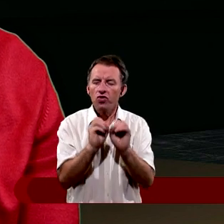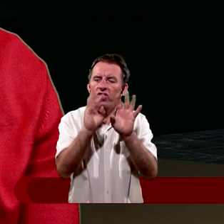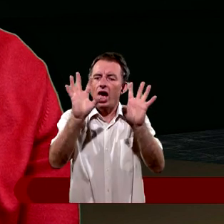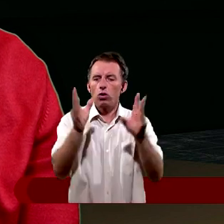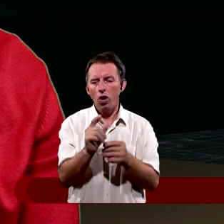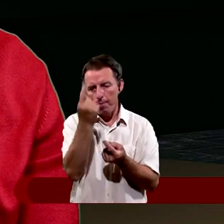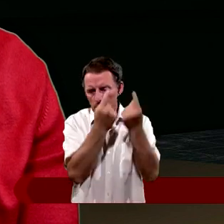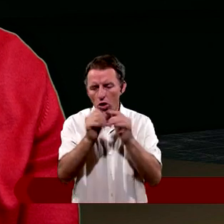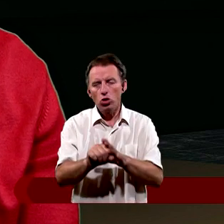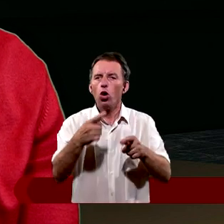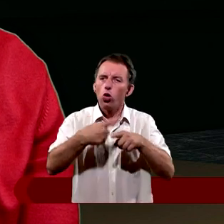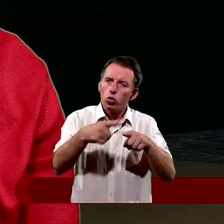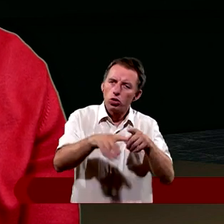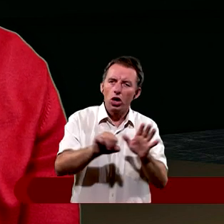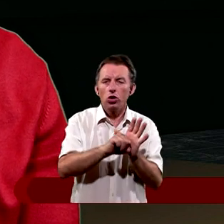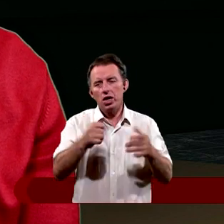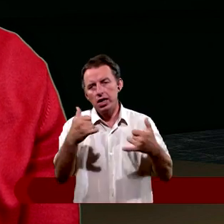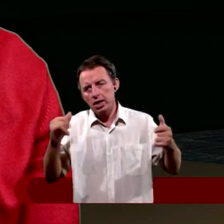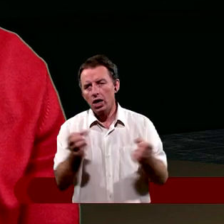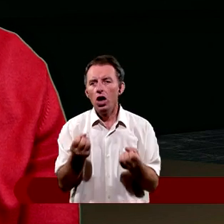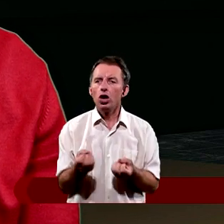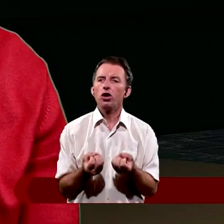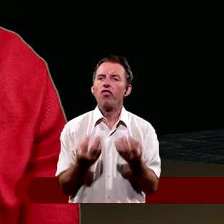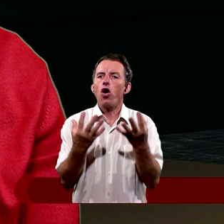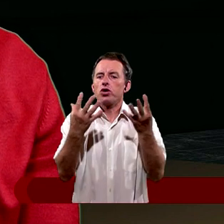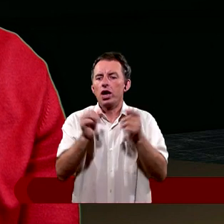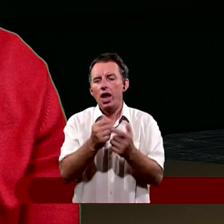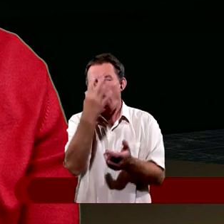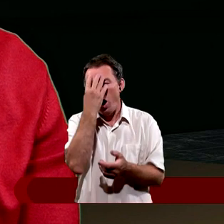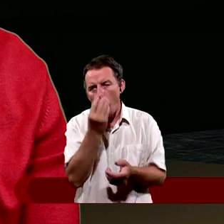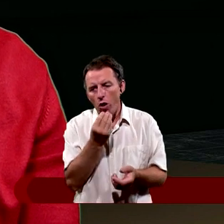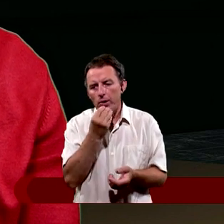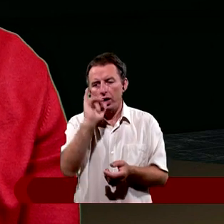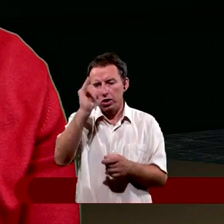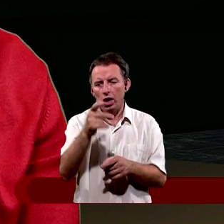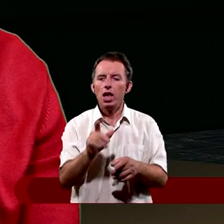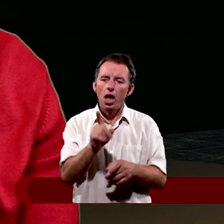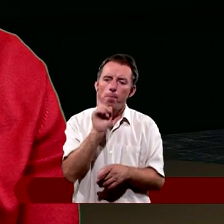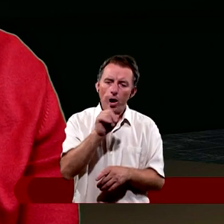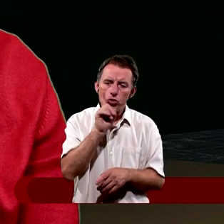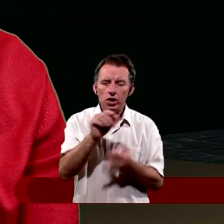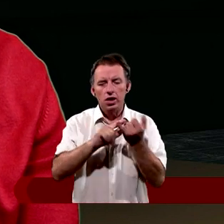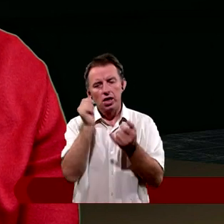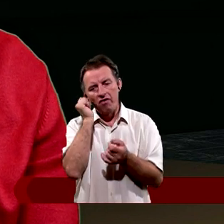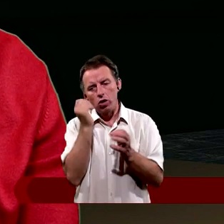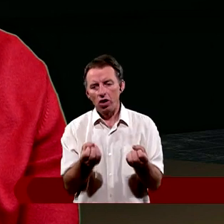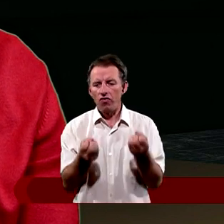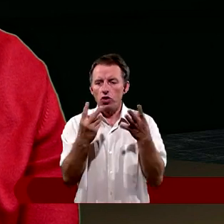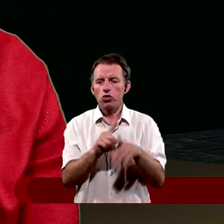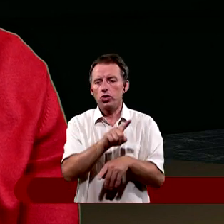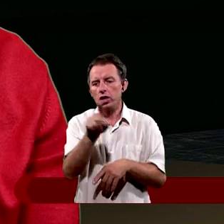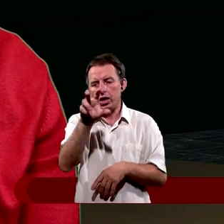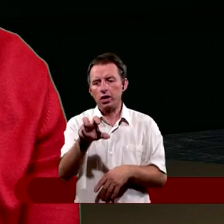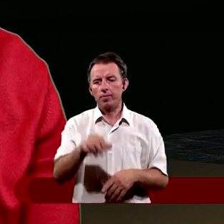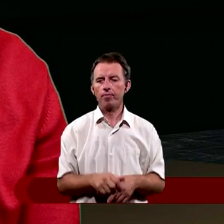myśl, odróżnienie od innych stworzeń. Dalsze słowa. Na obraz swój, jako mężczyznę i niewiastę stworzył